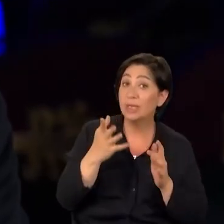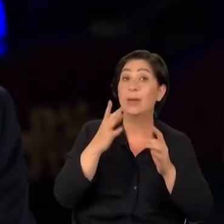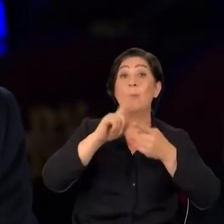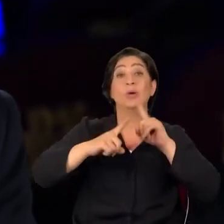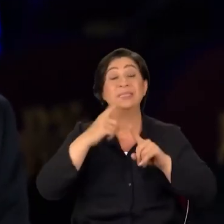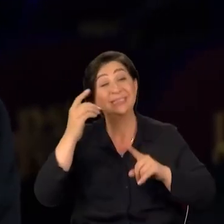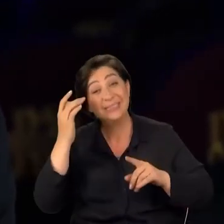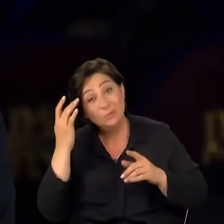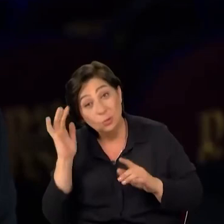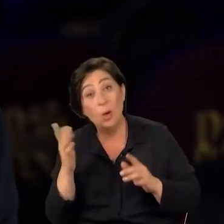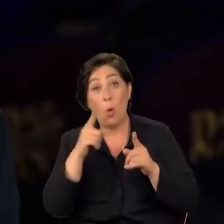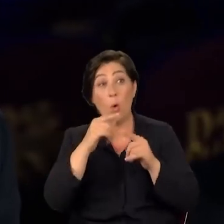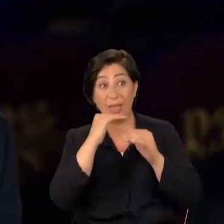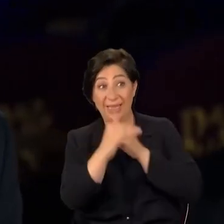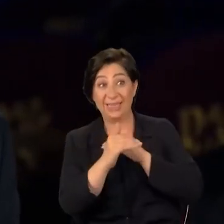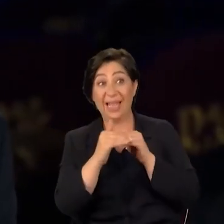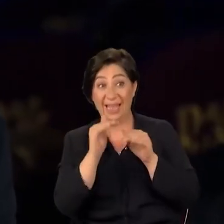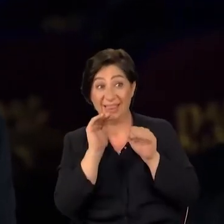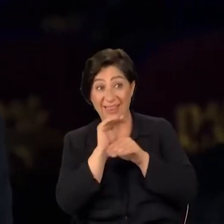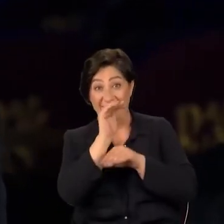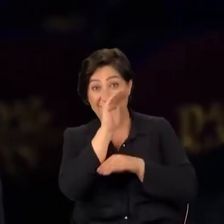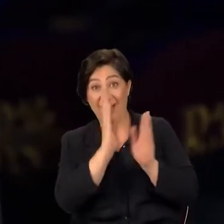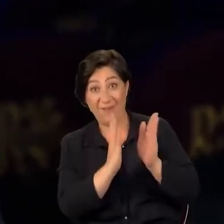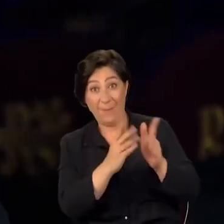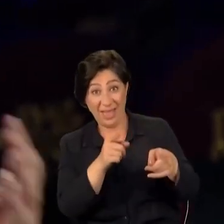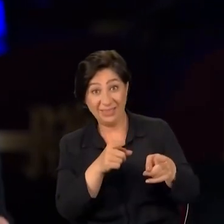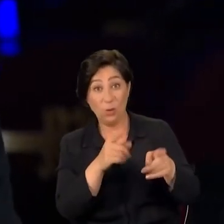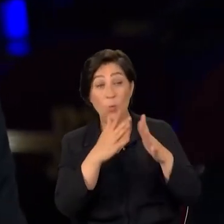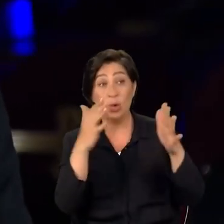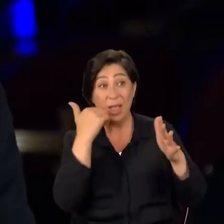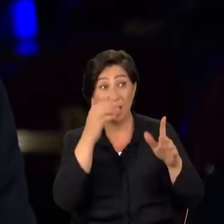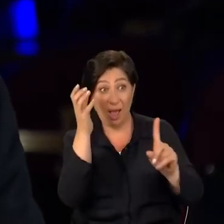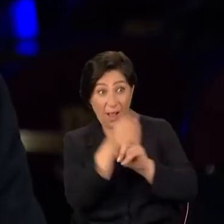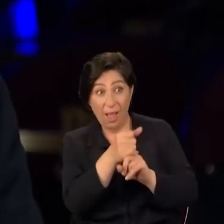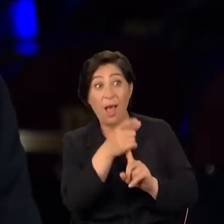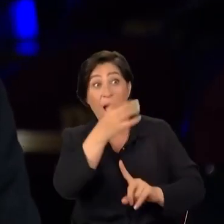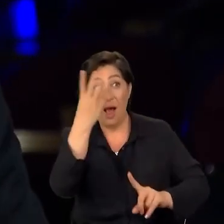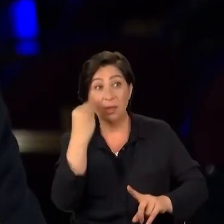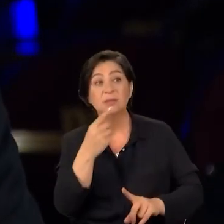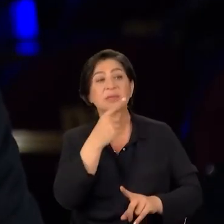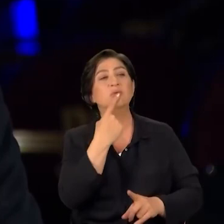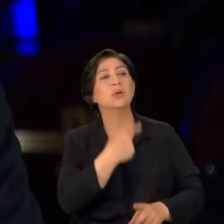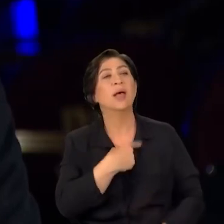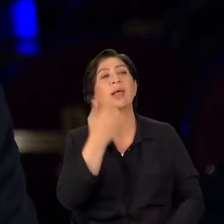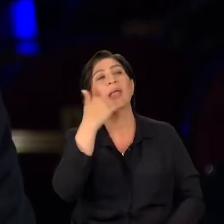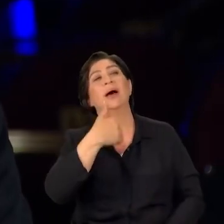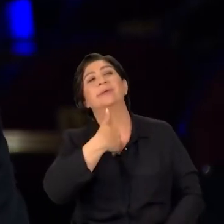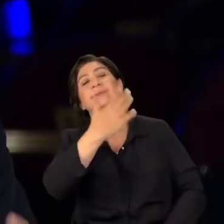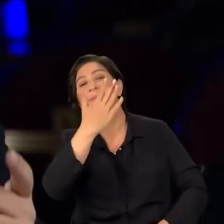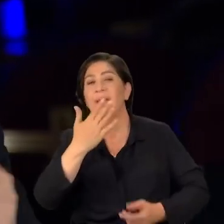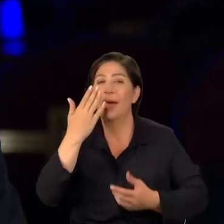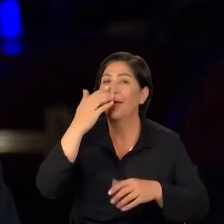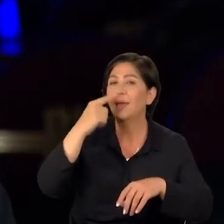kültürel sonuçları, siyasi sonuçlarıyla yaşarsa o kitle, senin söylediğin büyük yalanın, o zaman senin söylediğini aldırmamaya